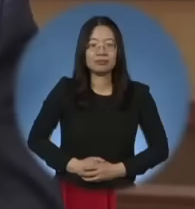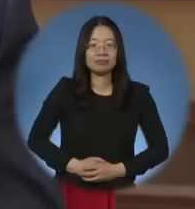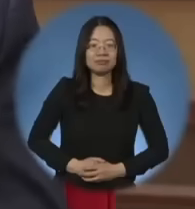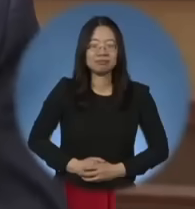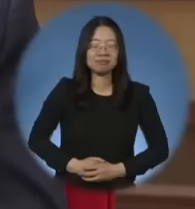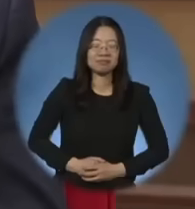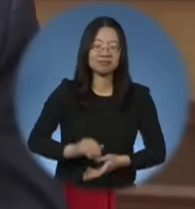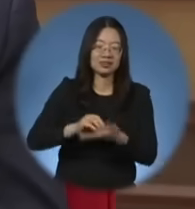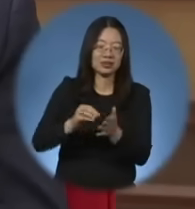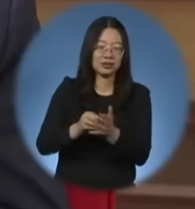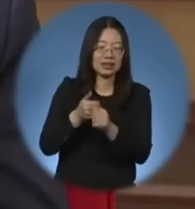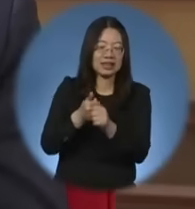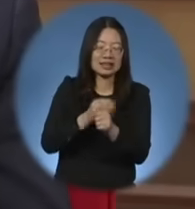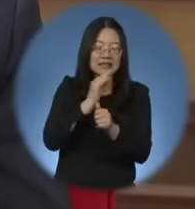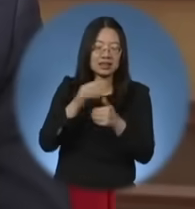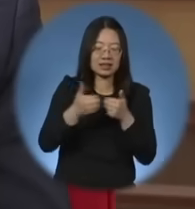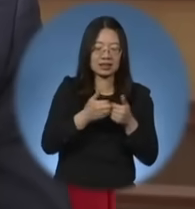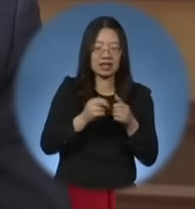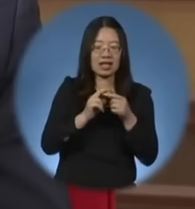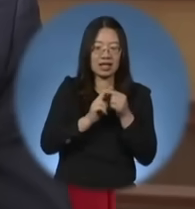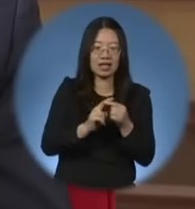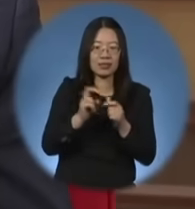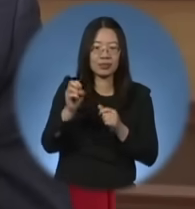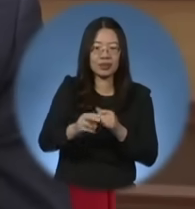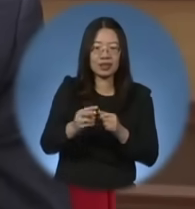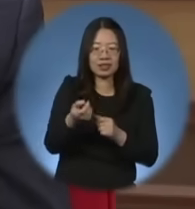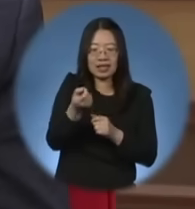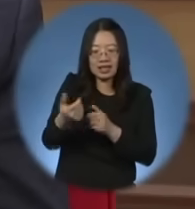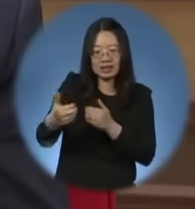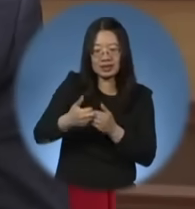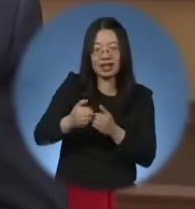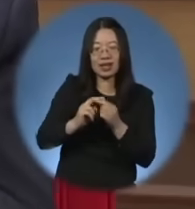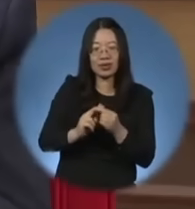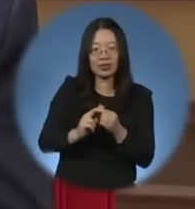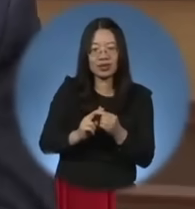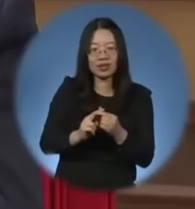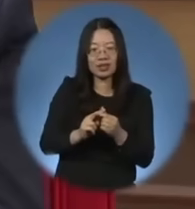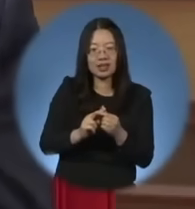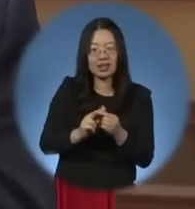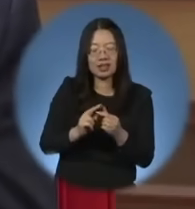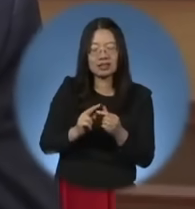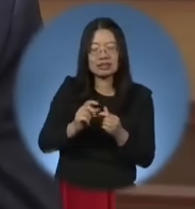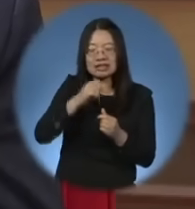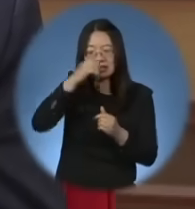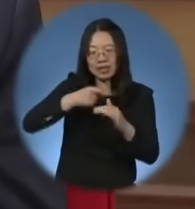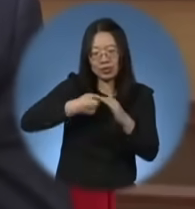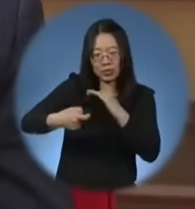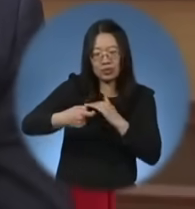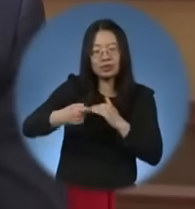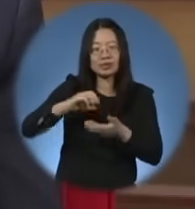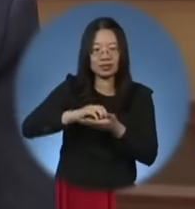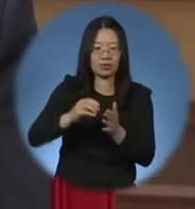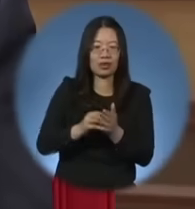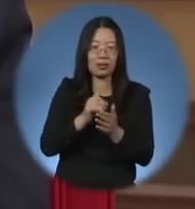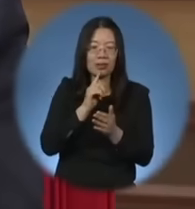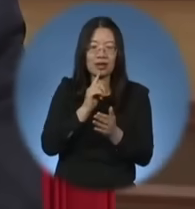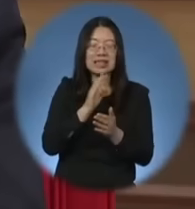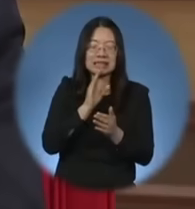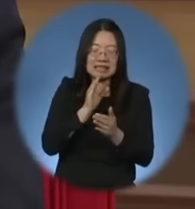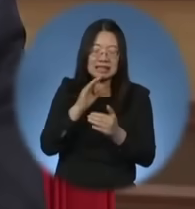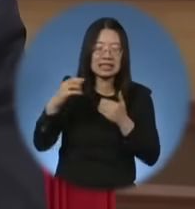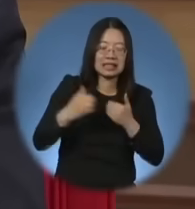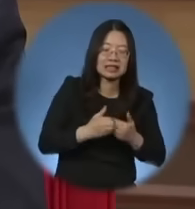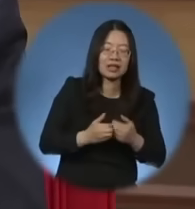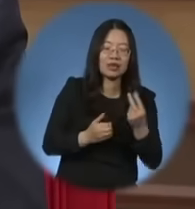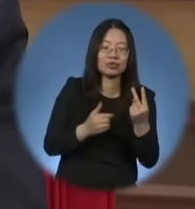질에 따라 진짜 침략하고 뭐 작은 침략하고 침략 아닌 침략도 있다고 생각해요 진짜 침략이 두